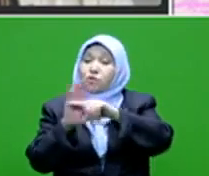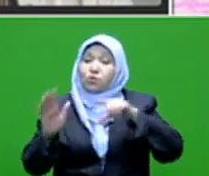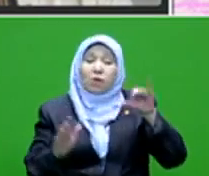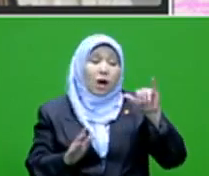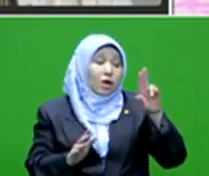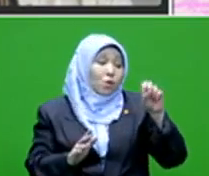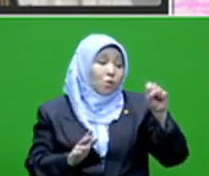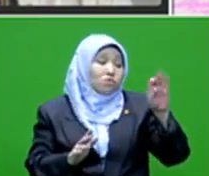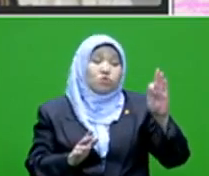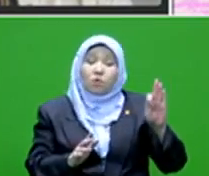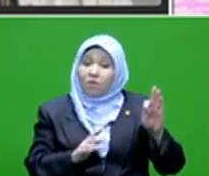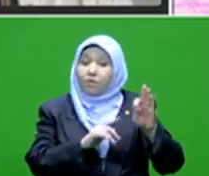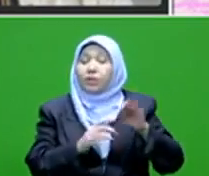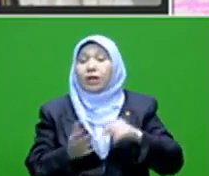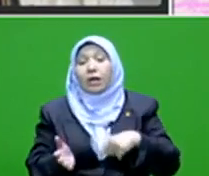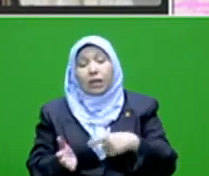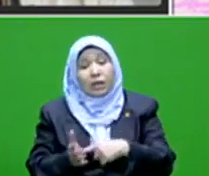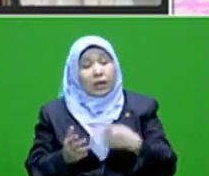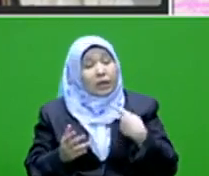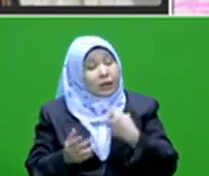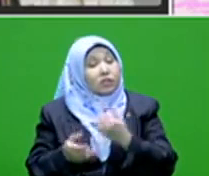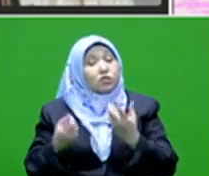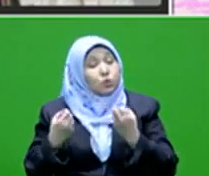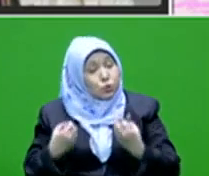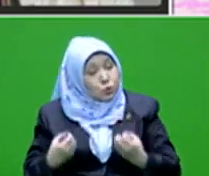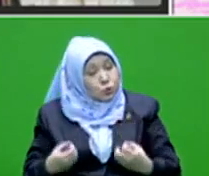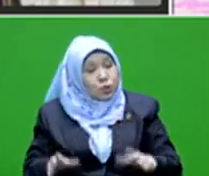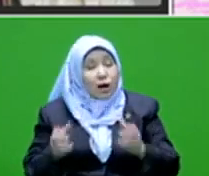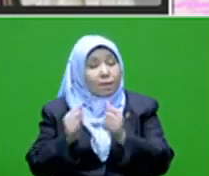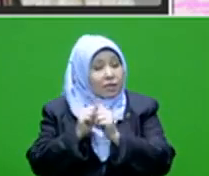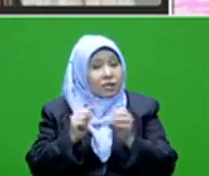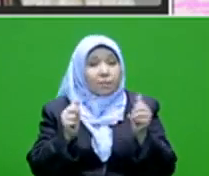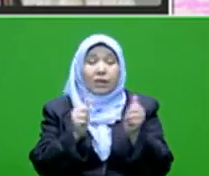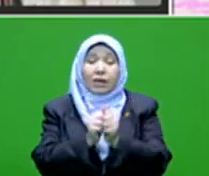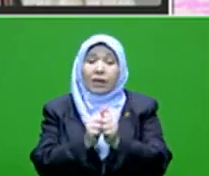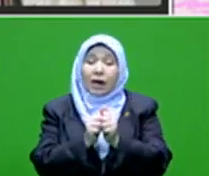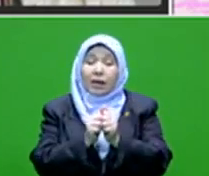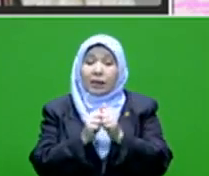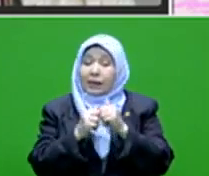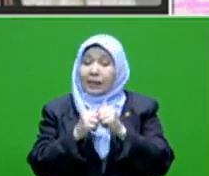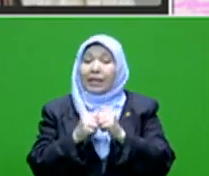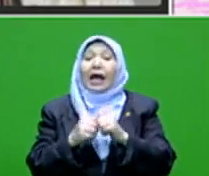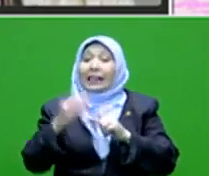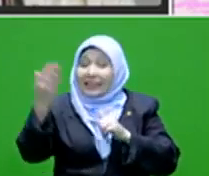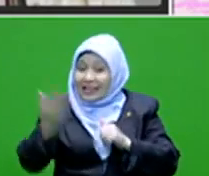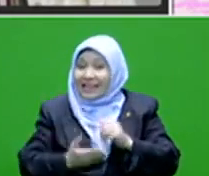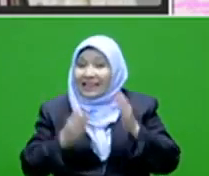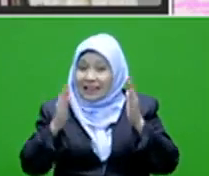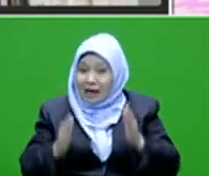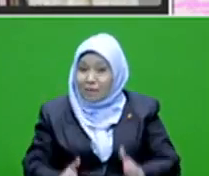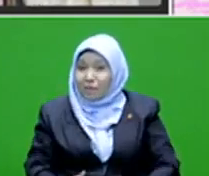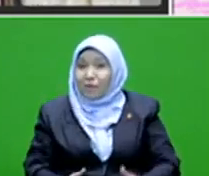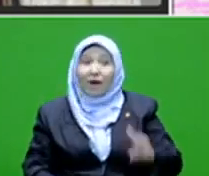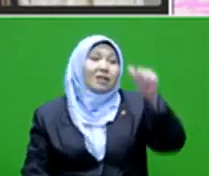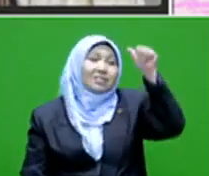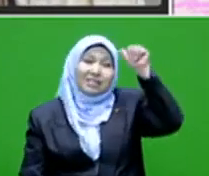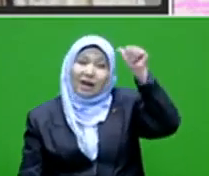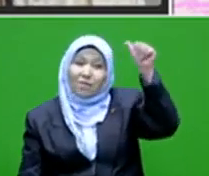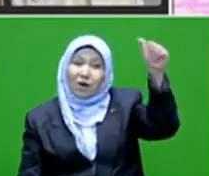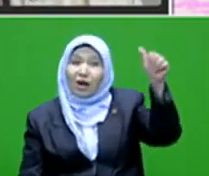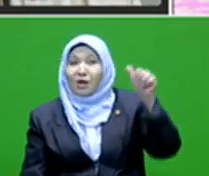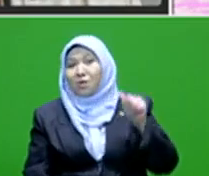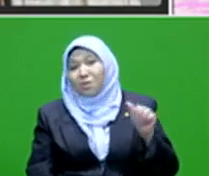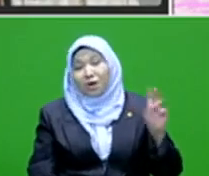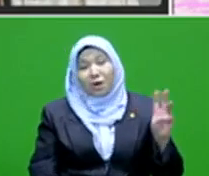Ustaz Tirmizi, kita sudah bersama dengan tetamu undangan kita. Assalamualaikum